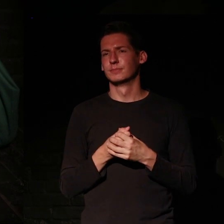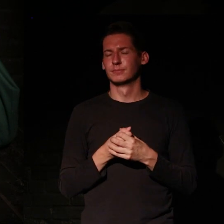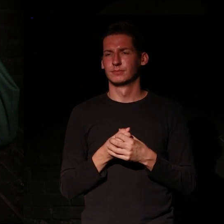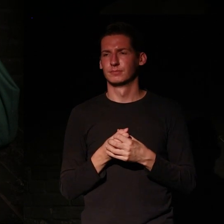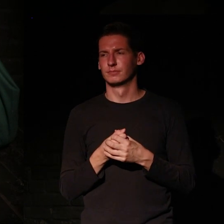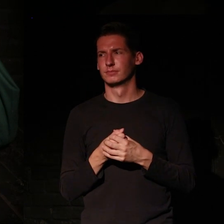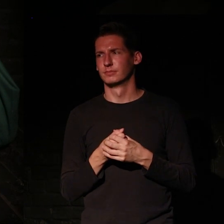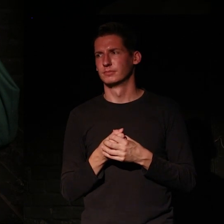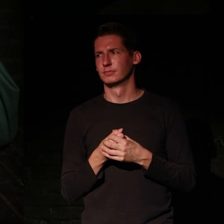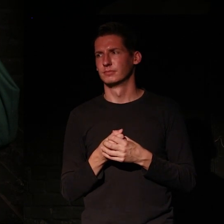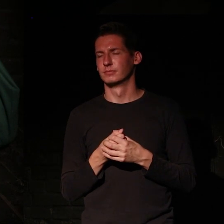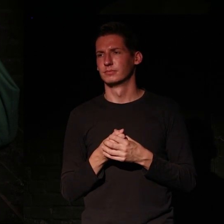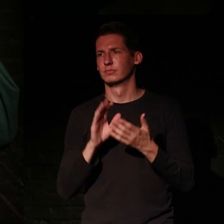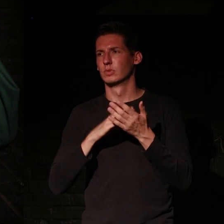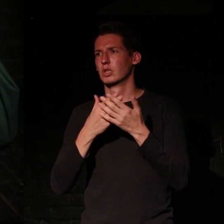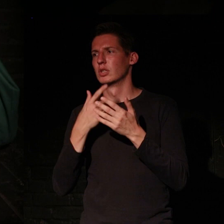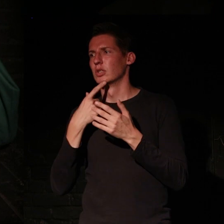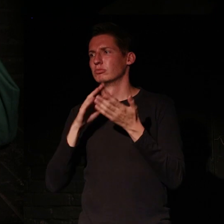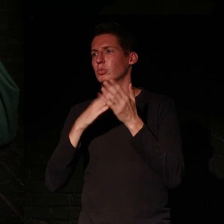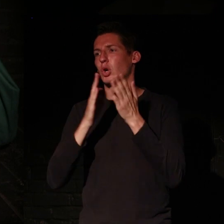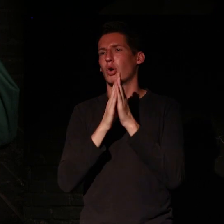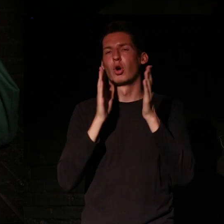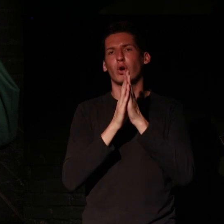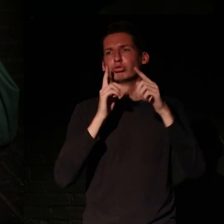w kościele koptyjskim.